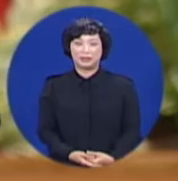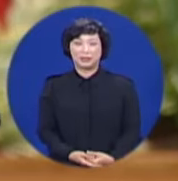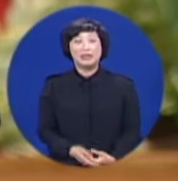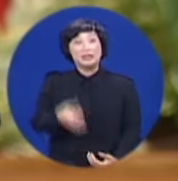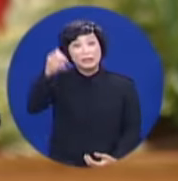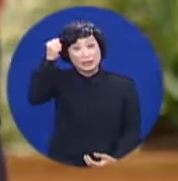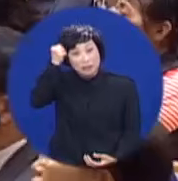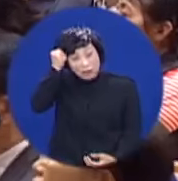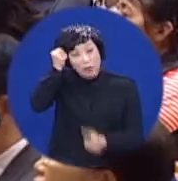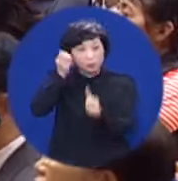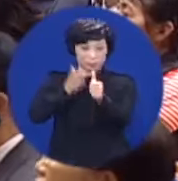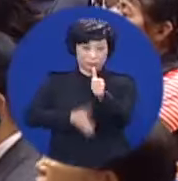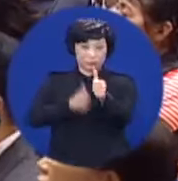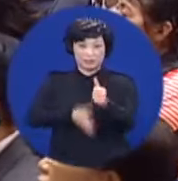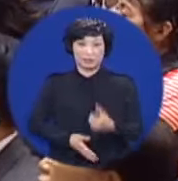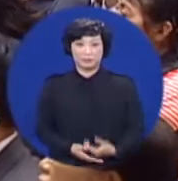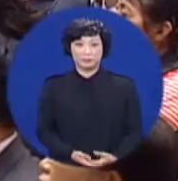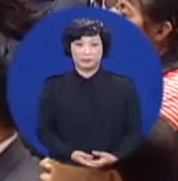아무도 부인할 수 없다.